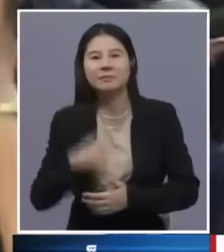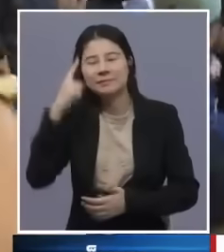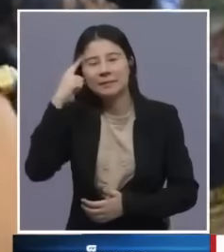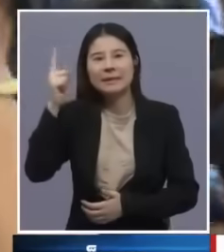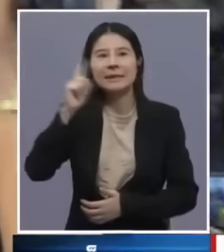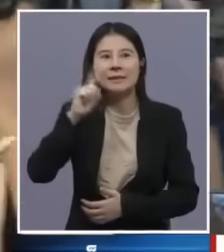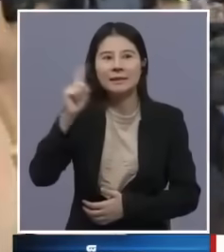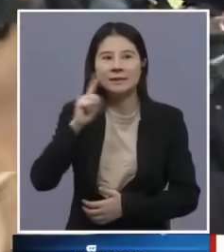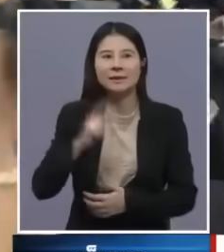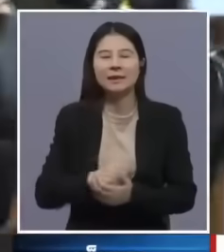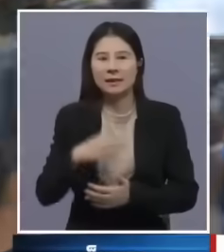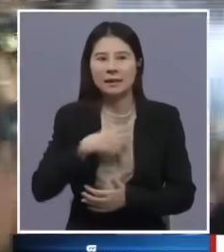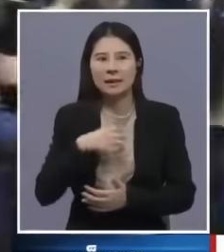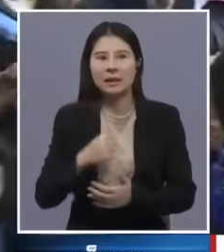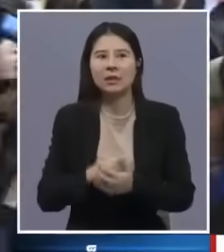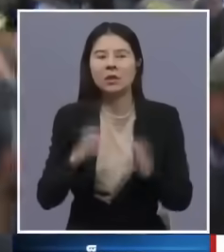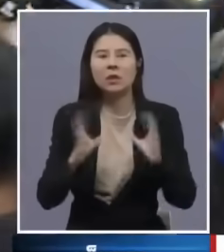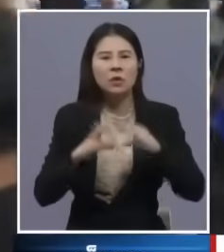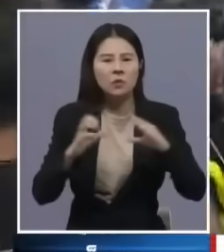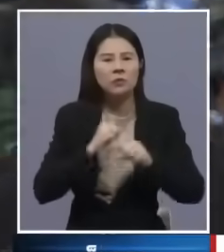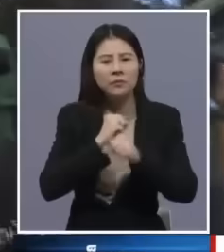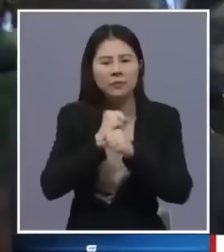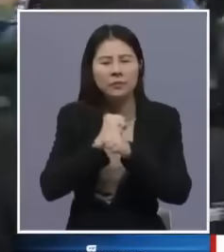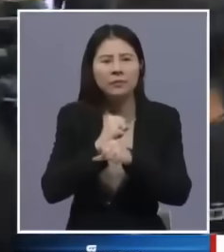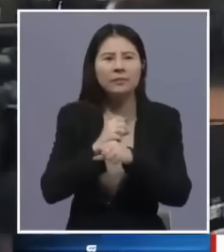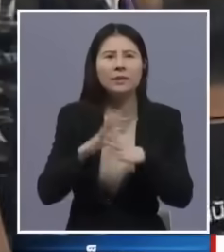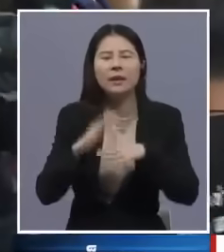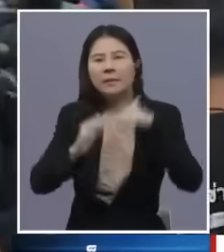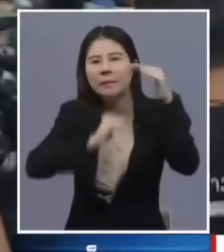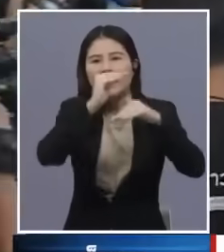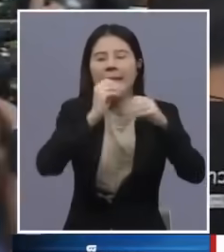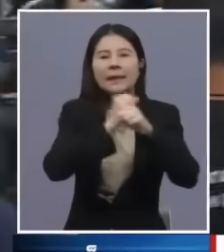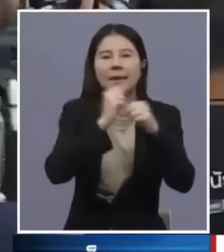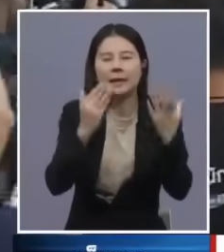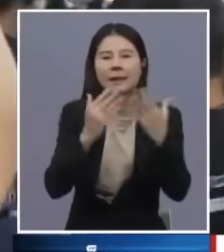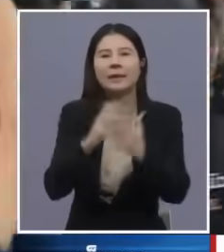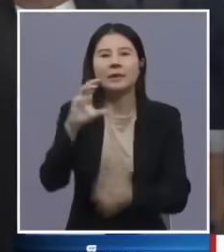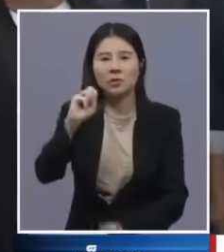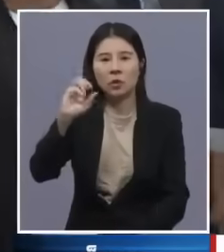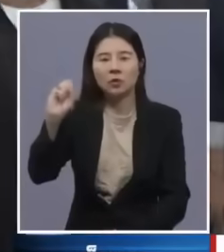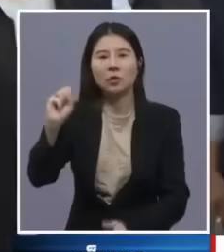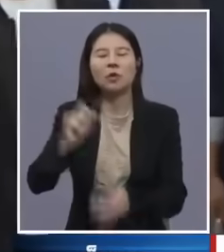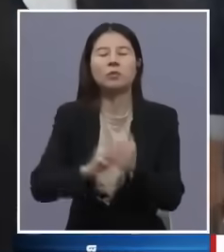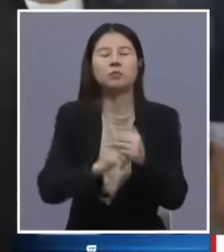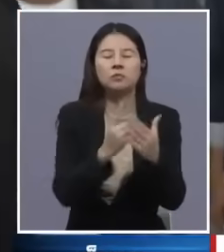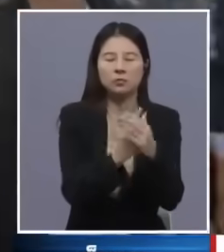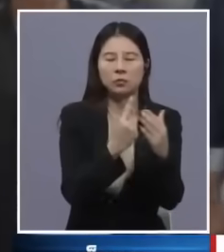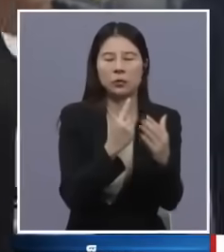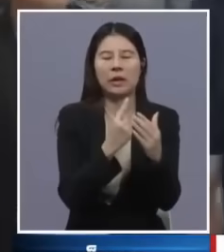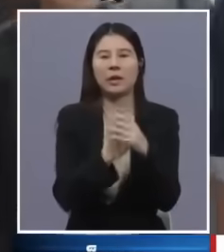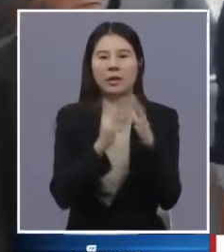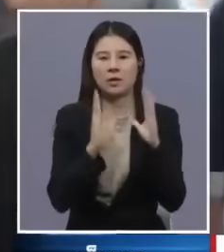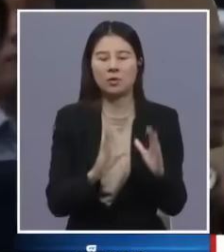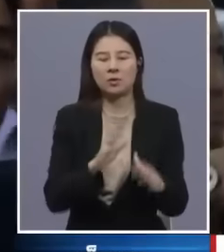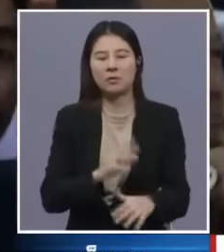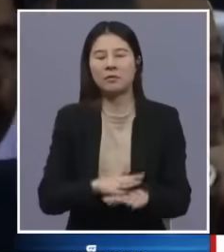เห็นอะไรอยากให้บ้านเมืองไปในทิศทางไหนบ้างสำคัญที่สุดเราต้องไม่ลืมว่าส.ส.คือตัวแทนของพี่น้องประชาชนดังนั้นจึงอย